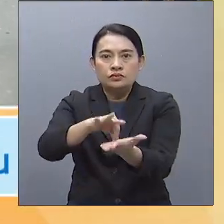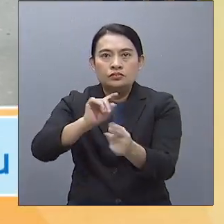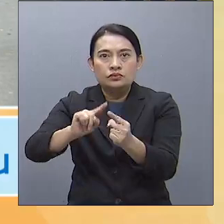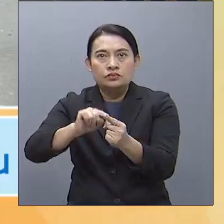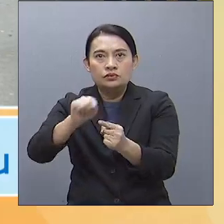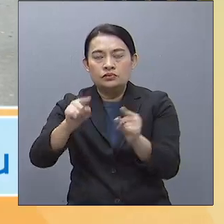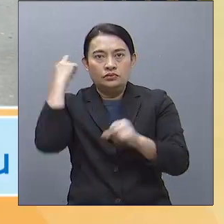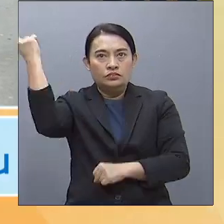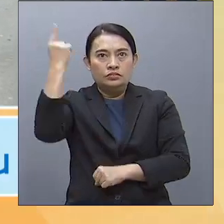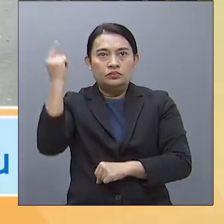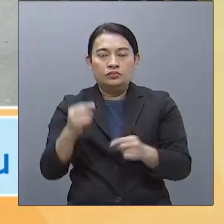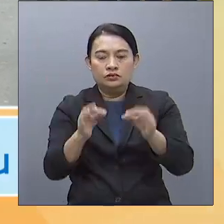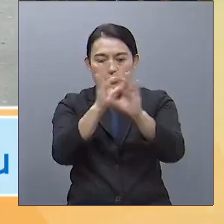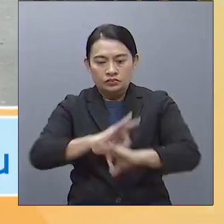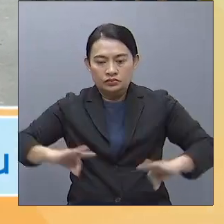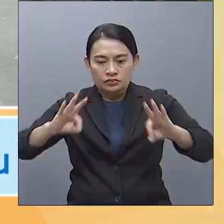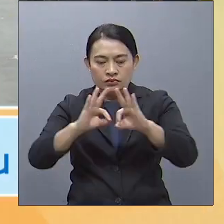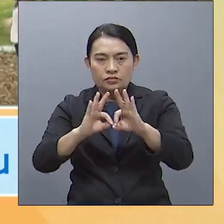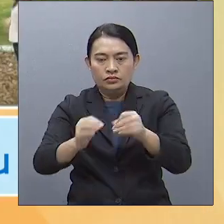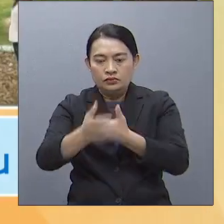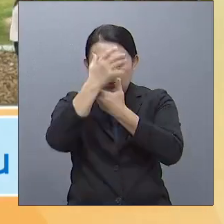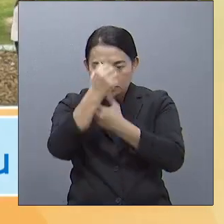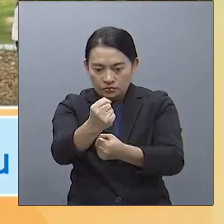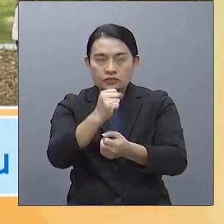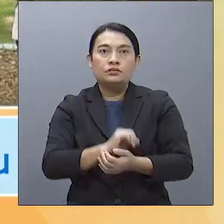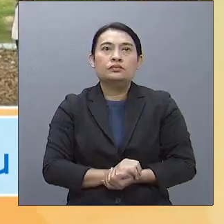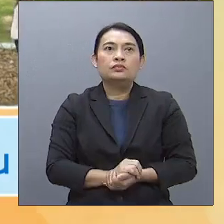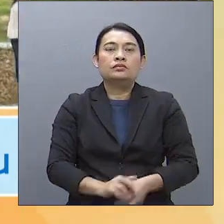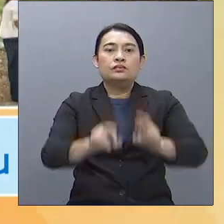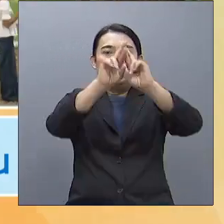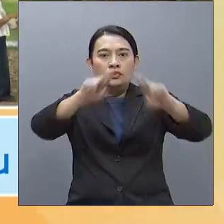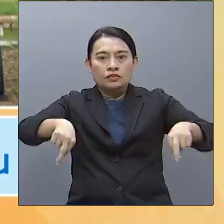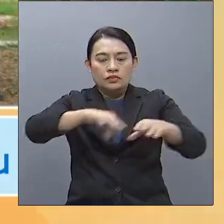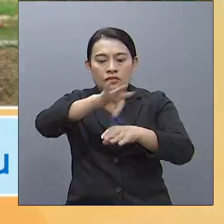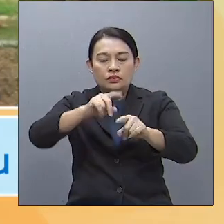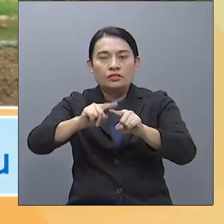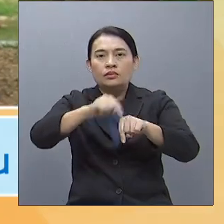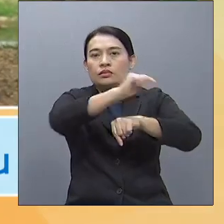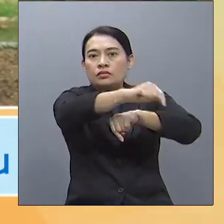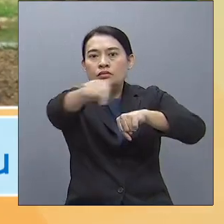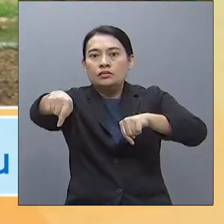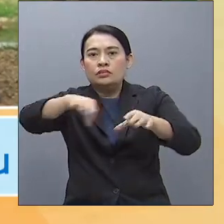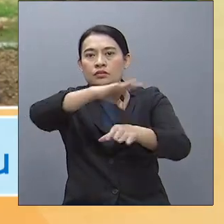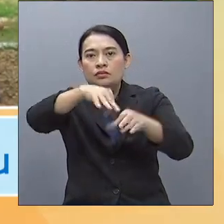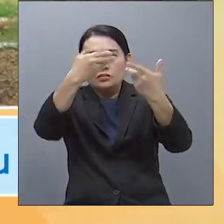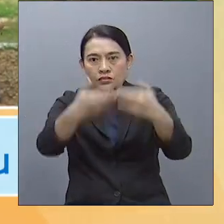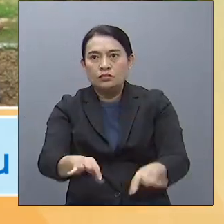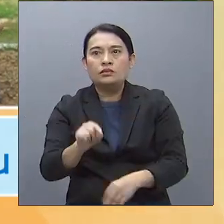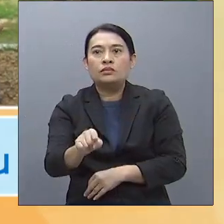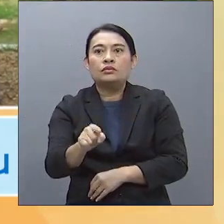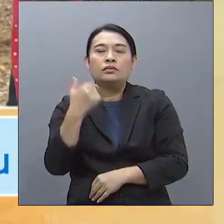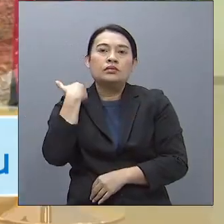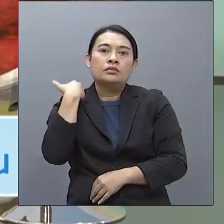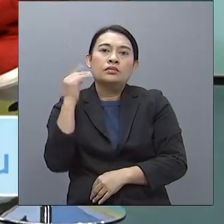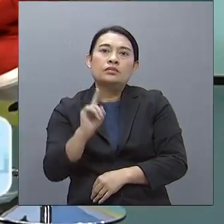ด์มาร์คจุดท่องเที่ยวหนึ่งที่น่าสนใจ นะหรือแม้กระทั่งร้านคาเฟ่ต่างๆนะเดี๋ยวนี้อีกหนึ่งมุมนอกจากกาแฟจะดีแล้วต้องมีมุมให้